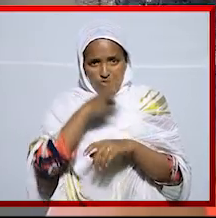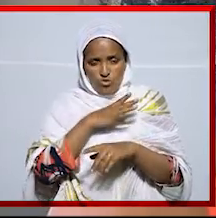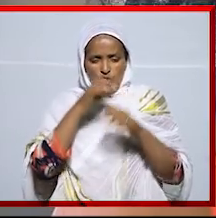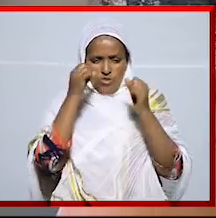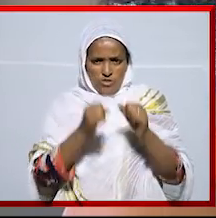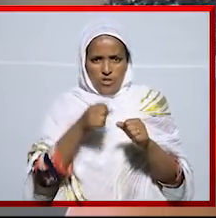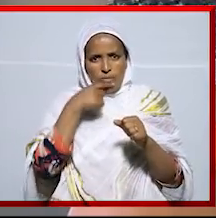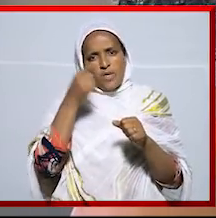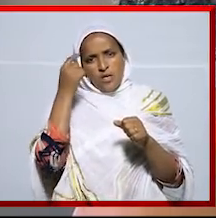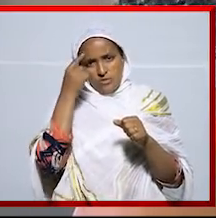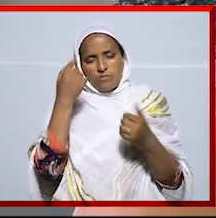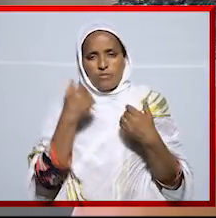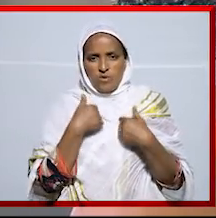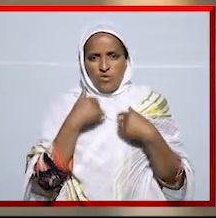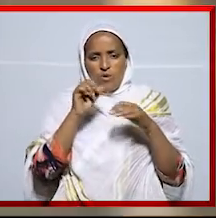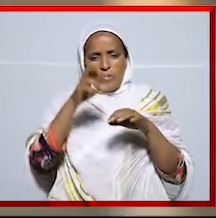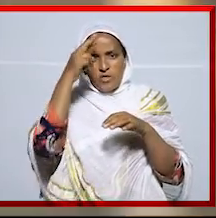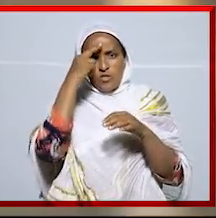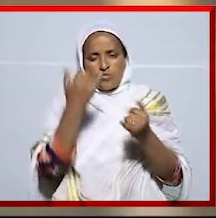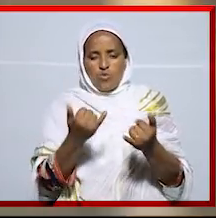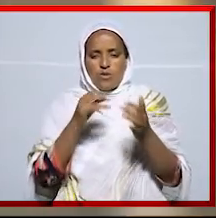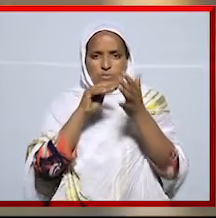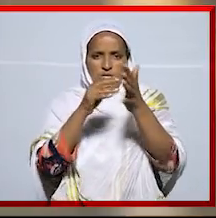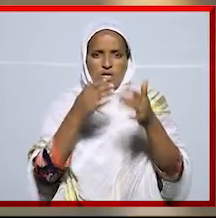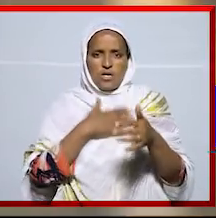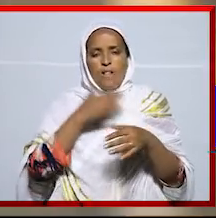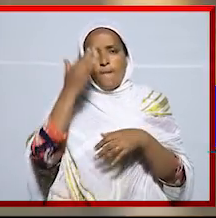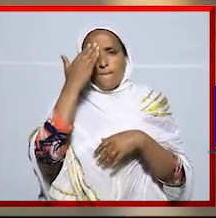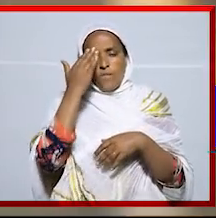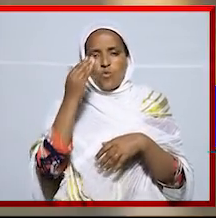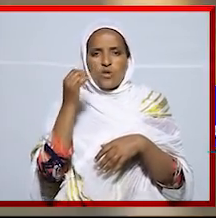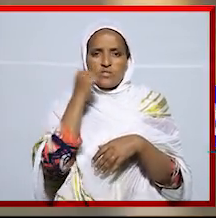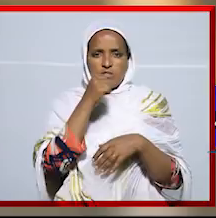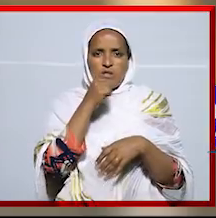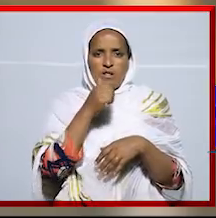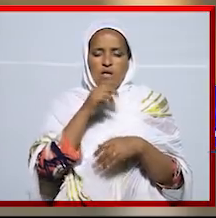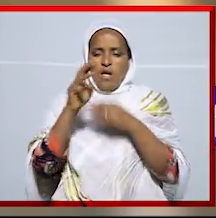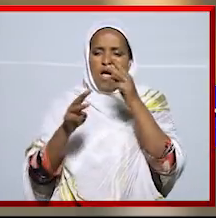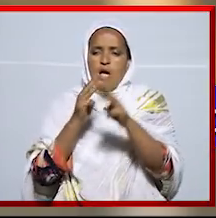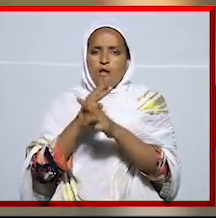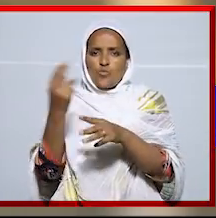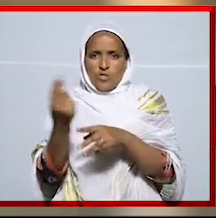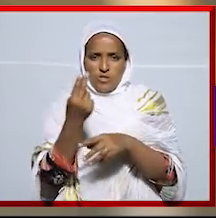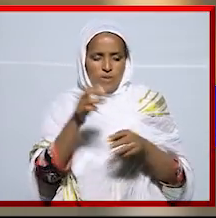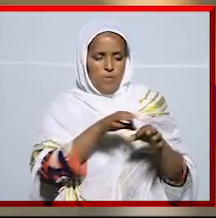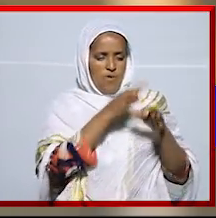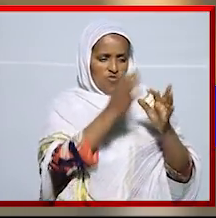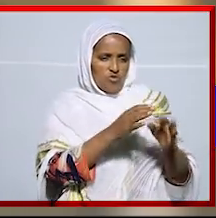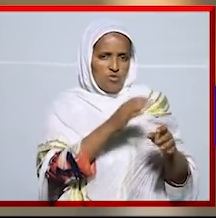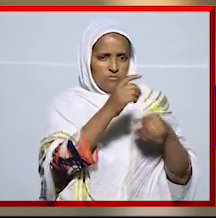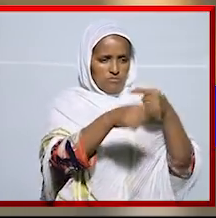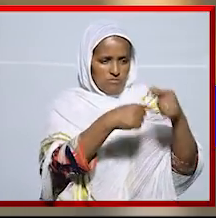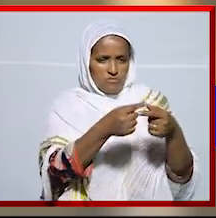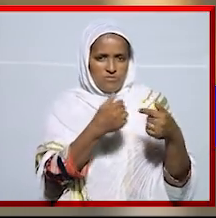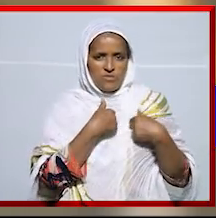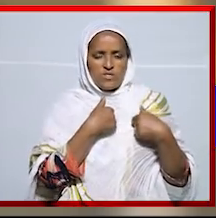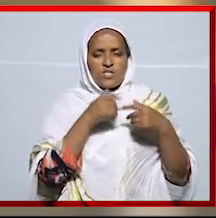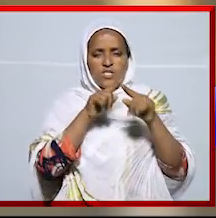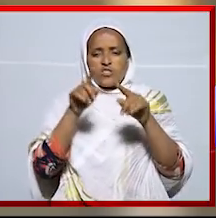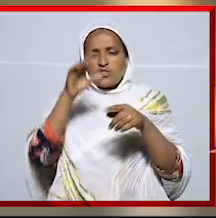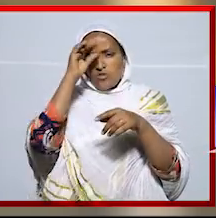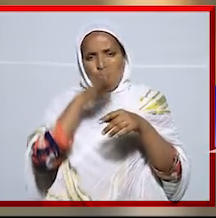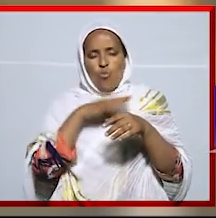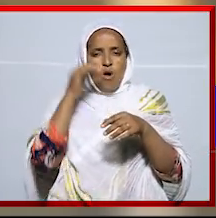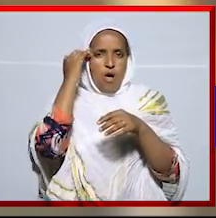የሚጻረርበት ነገር ስላለ ማለት ነው። ዓለማዊ ከተባለ መሆን የሚችል አይመስለኝም። ምክንያቱም መንፈሳዊነቱን ለቋል ማለት ነው፣ ሙሉ